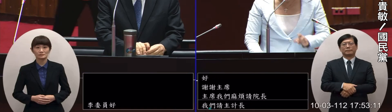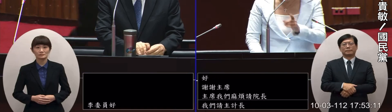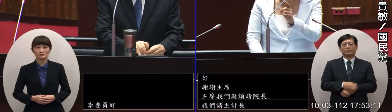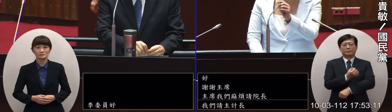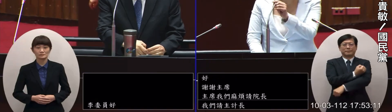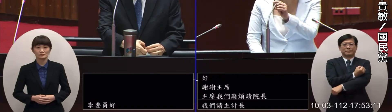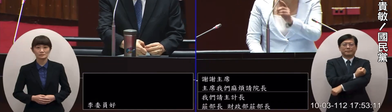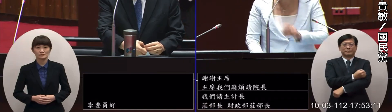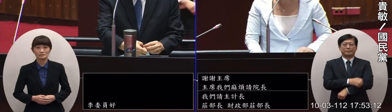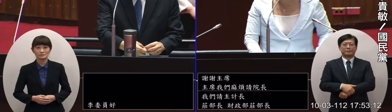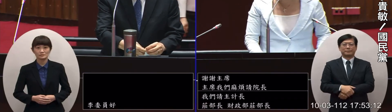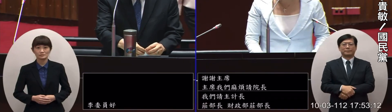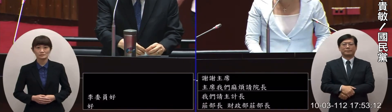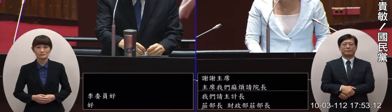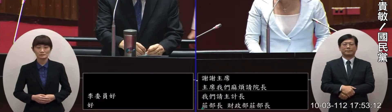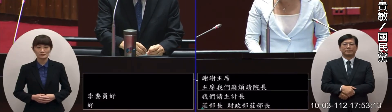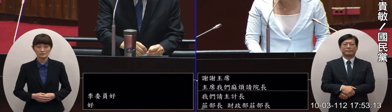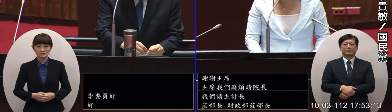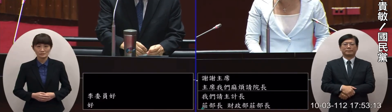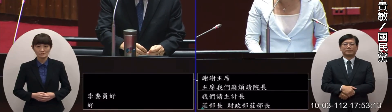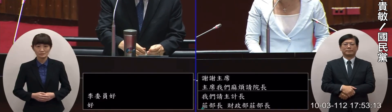辛苦了。